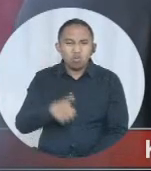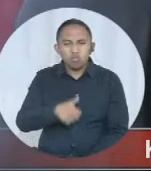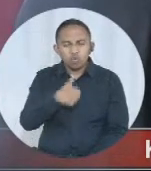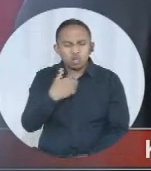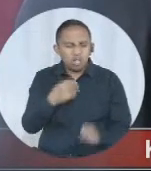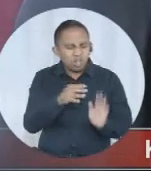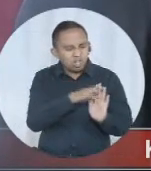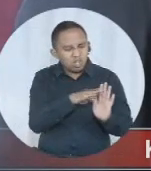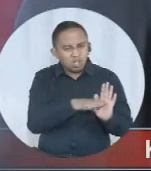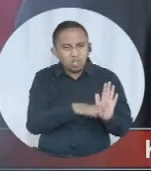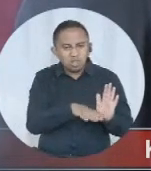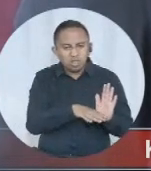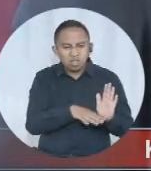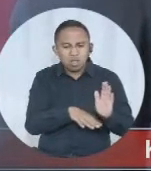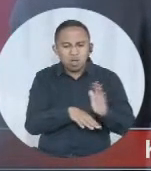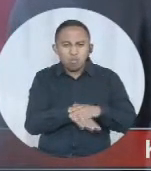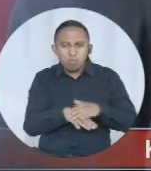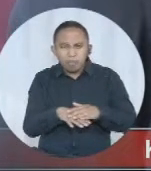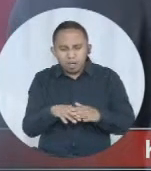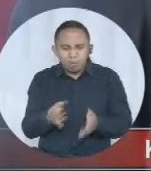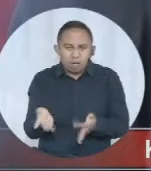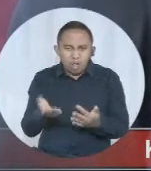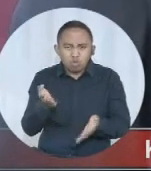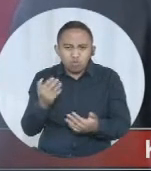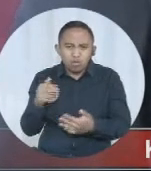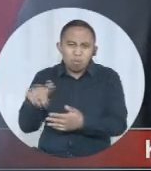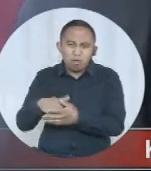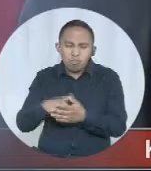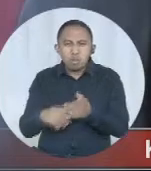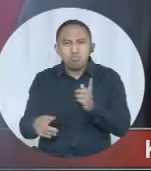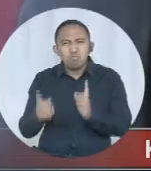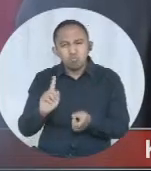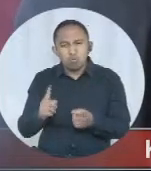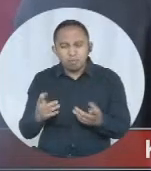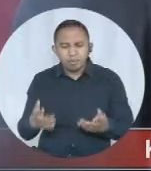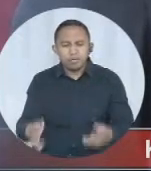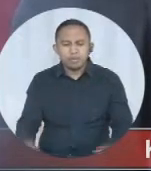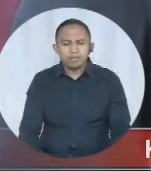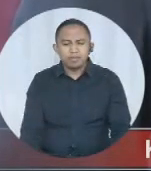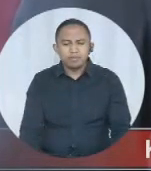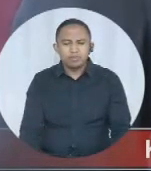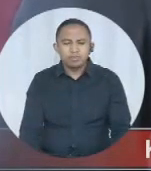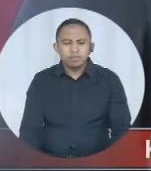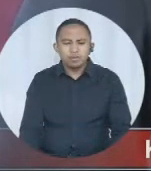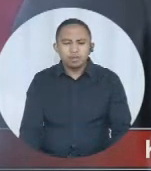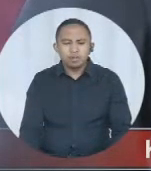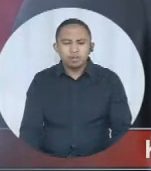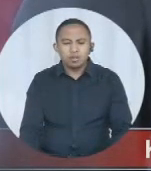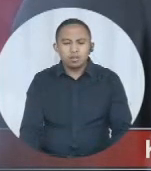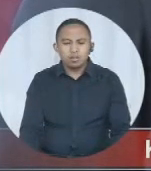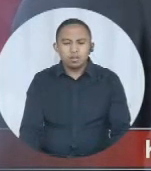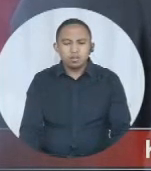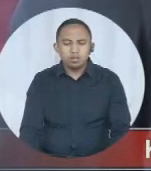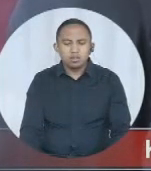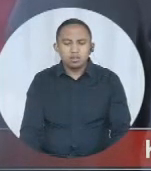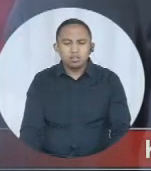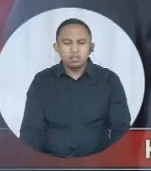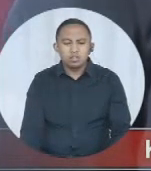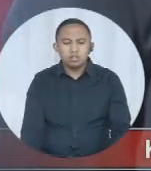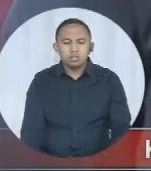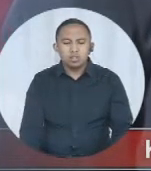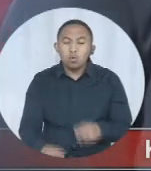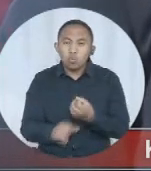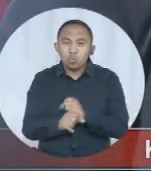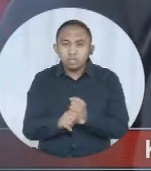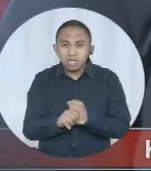sy ny fiompiana rehetra iny dia raha ohatra ataontsika hoe misy ny fahasarotana amin'ny famatsiana ble